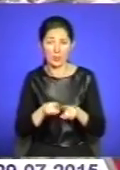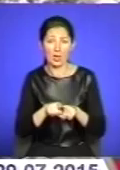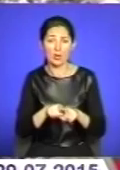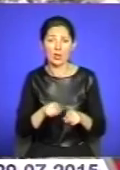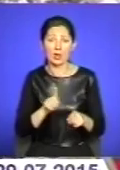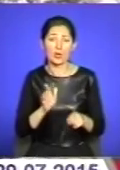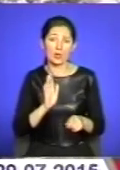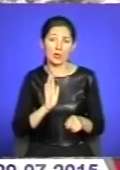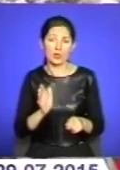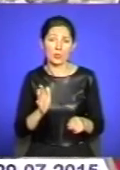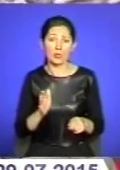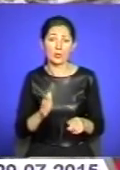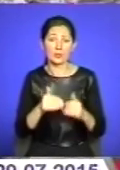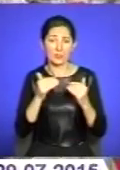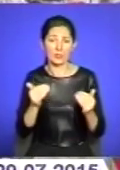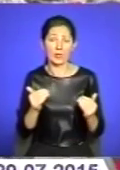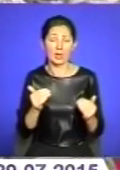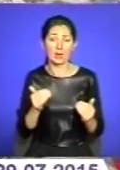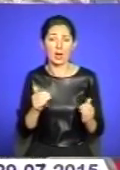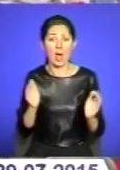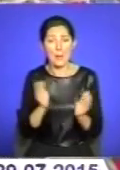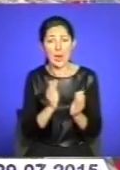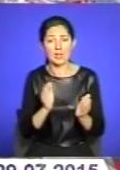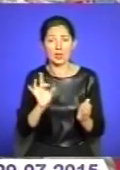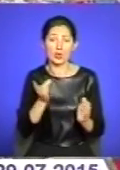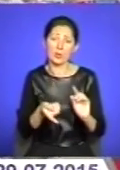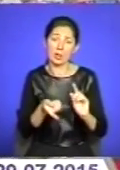коефіцієнт корисної дії більший, там менший розмір на більший,